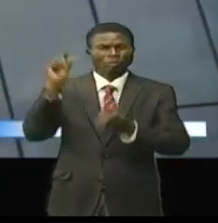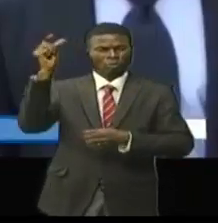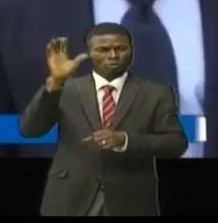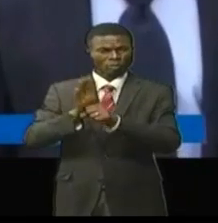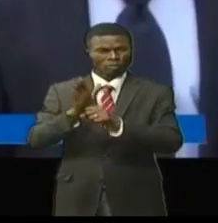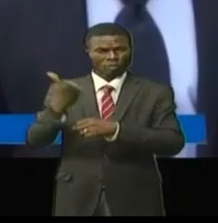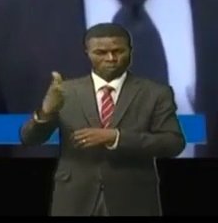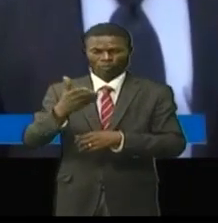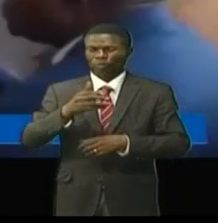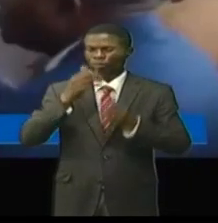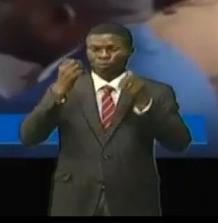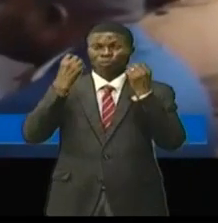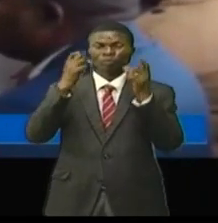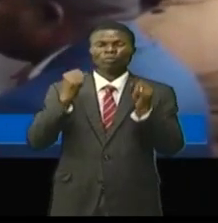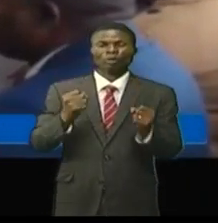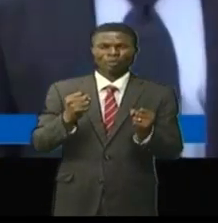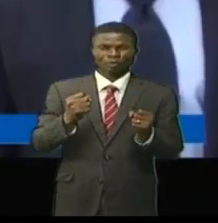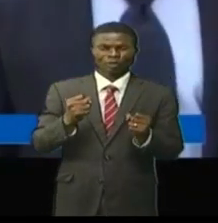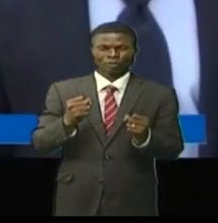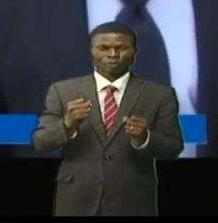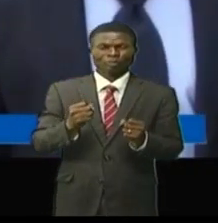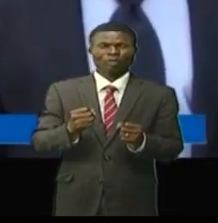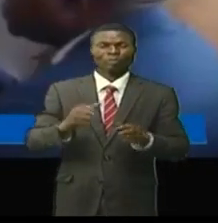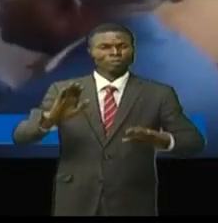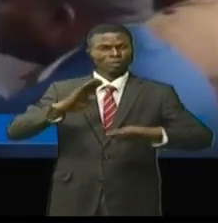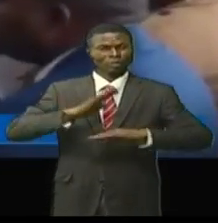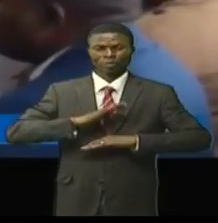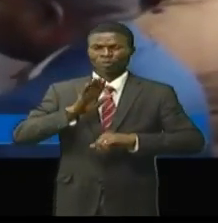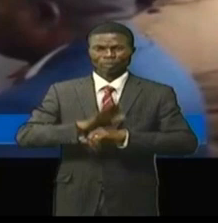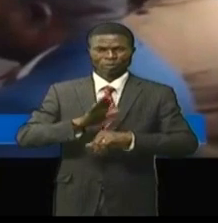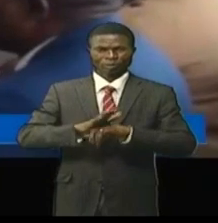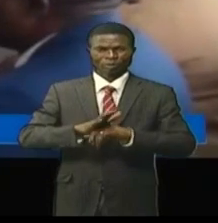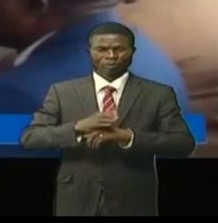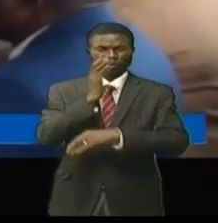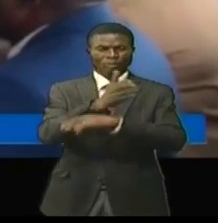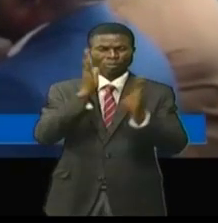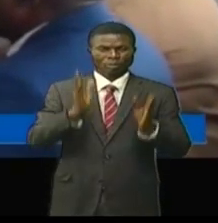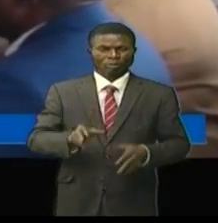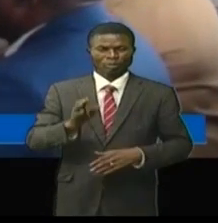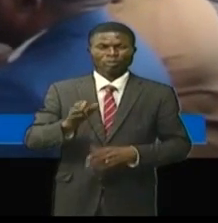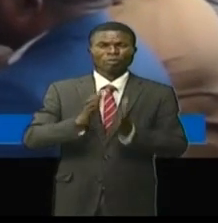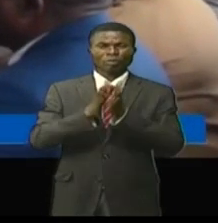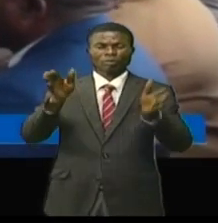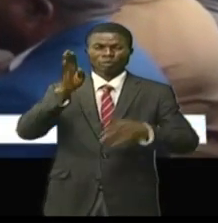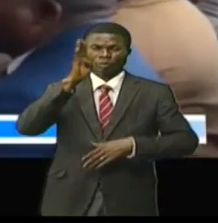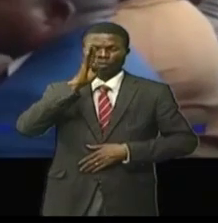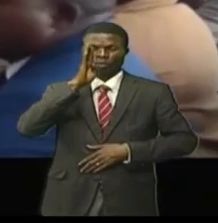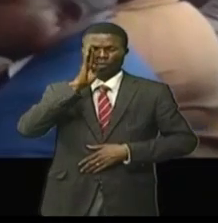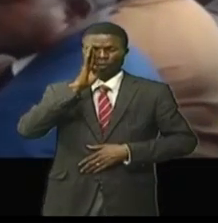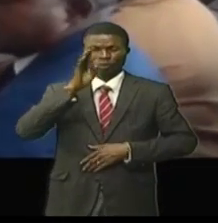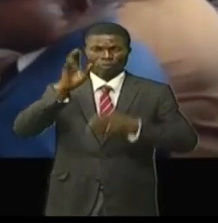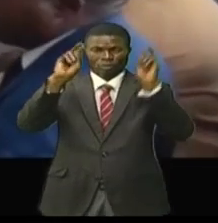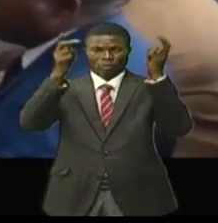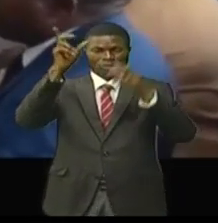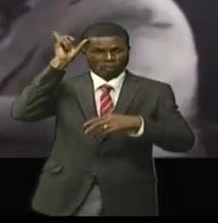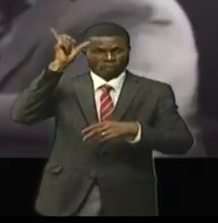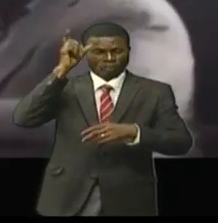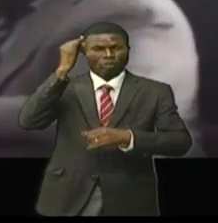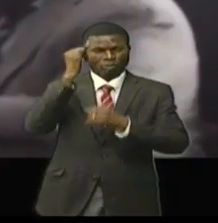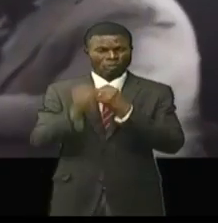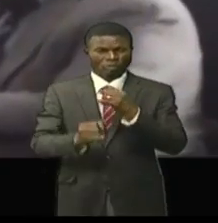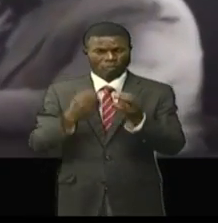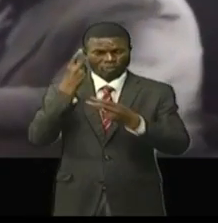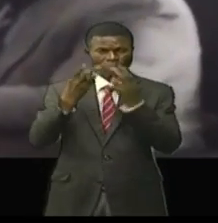C'est fort impressionnant. C'est sur une note de satisfaction que la consul générale de Belgique à Lubumbashi a clôturé